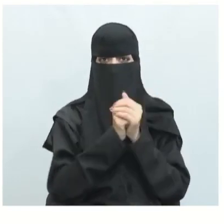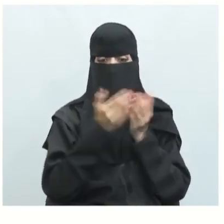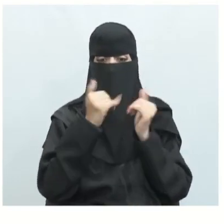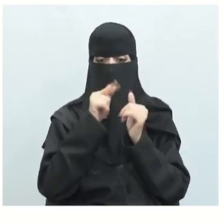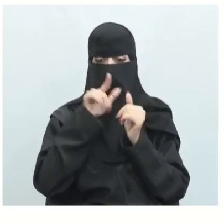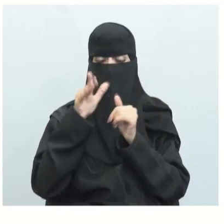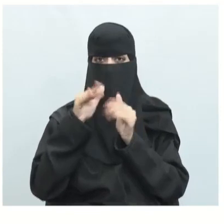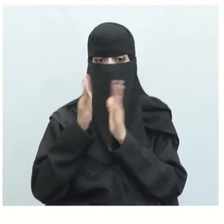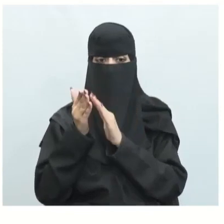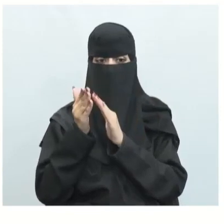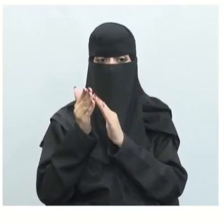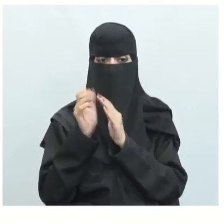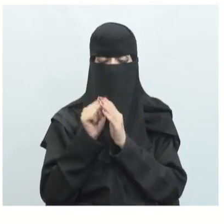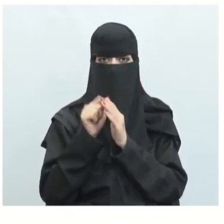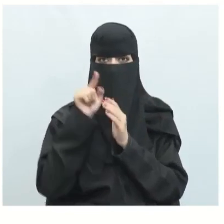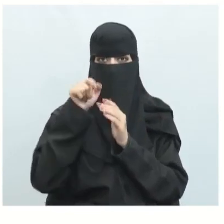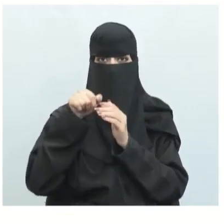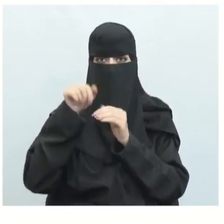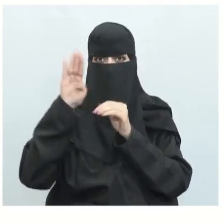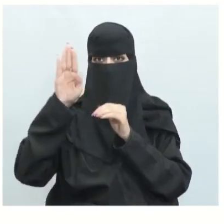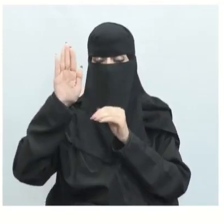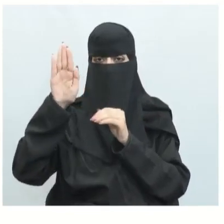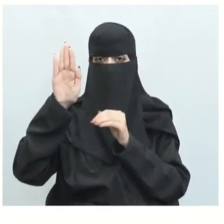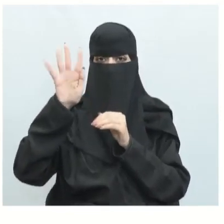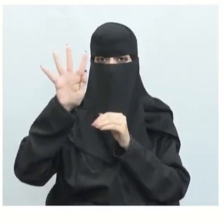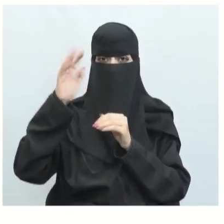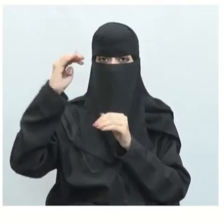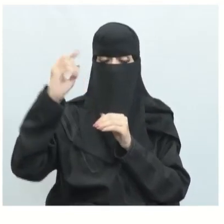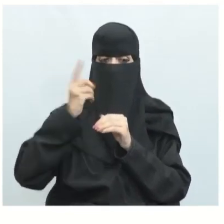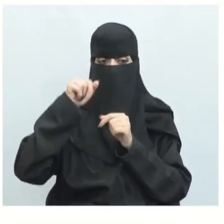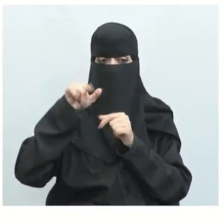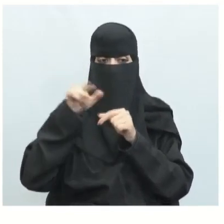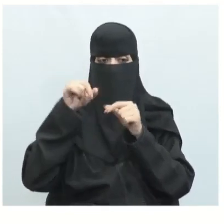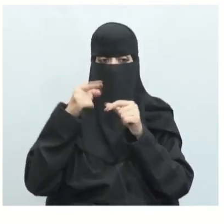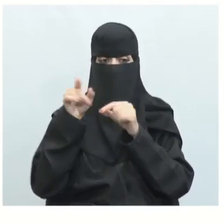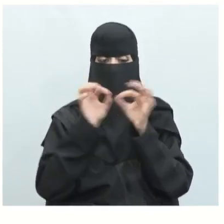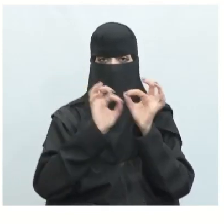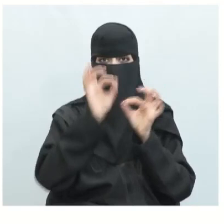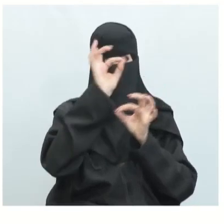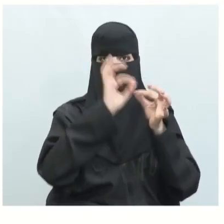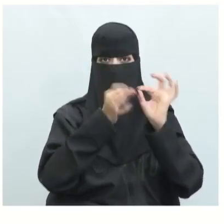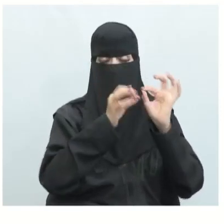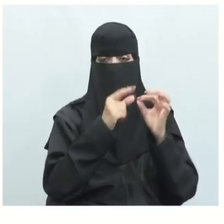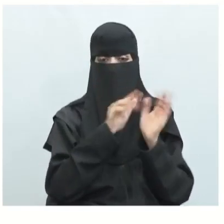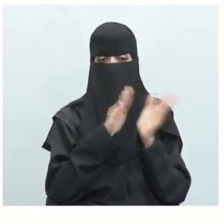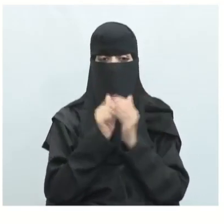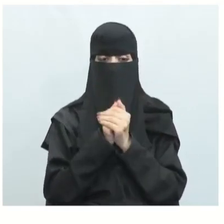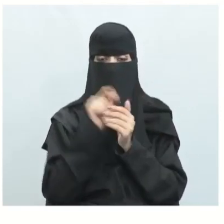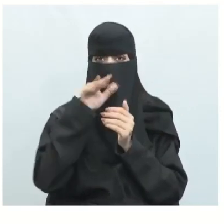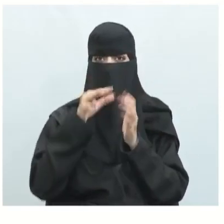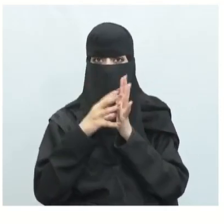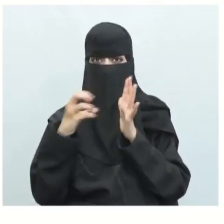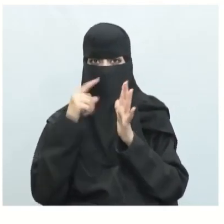بينما في المخطط قد تكون متصله هذه العقد مع بعض البعض بهذا الشكل اذا لدينا